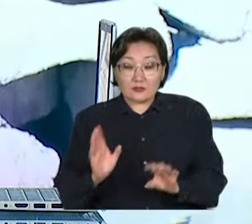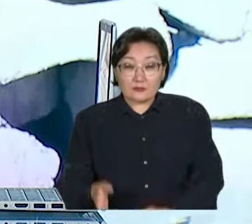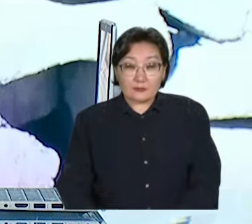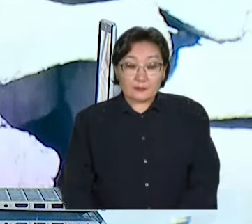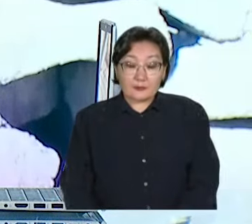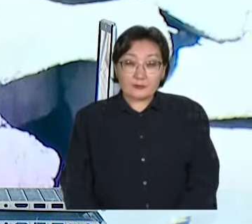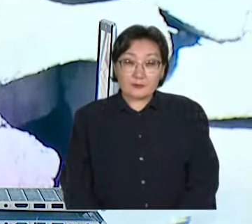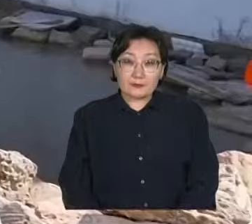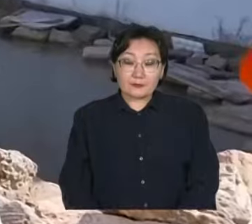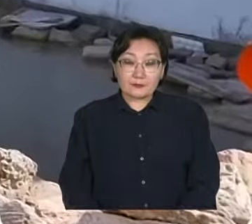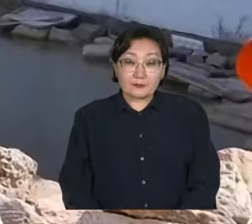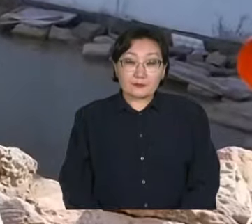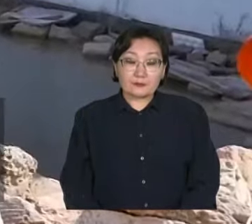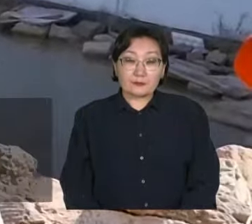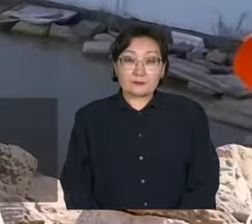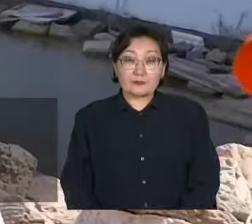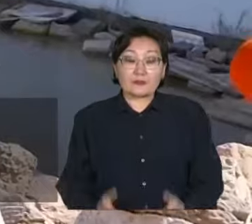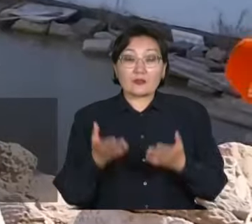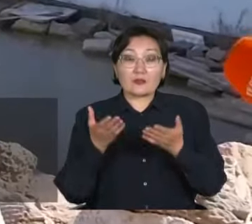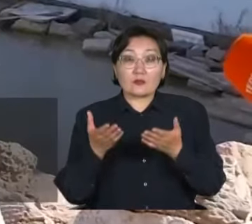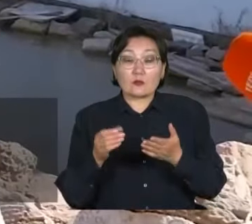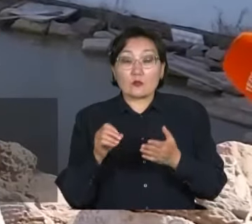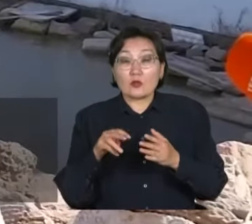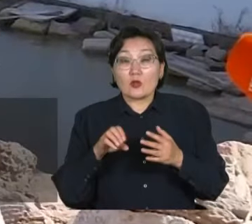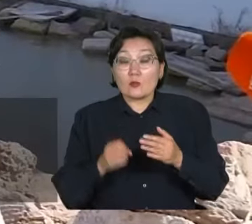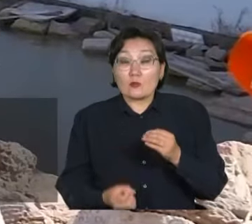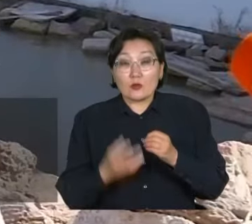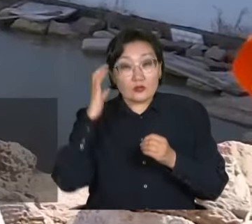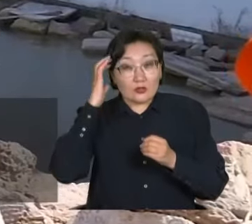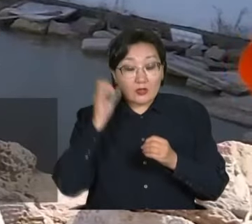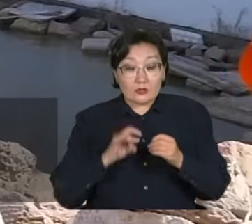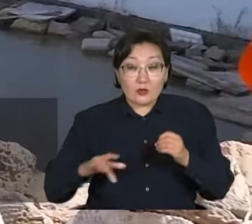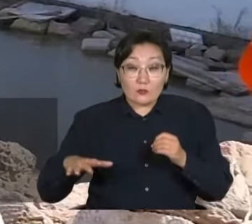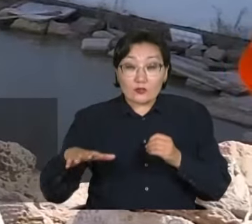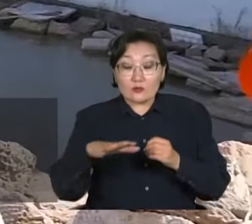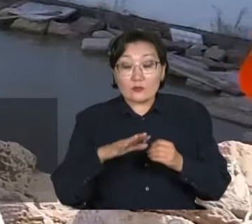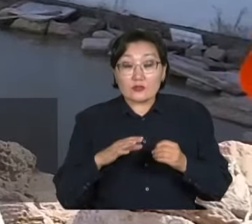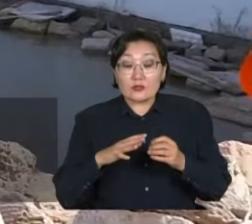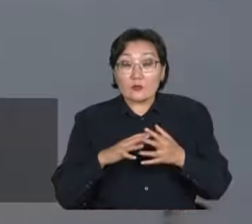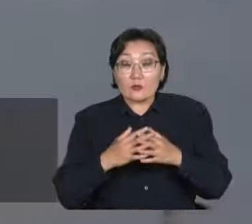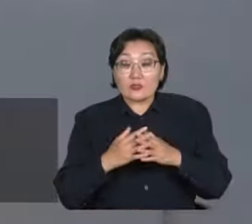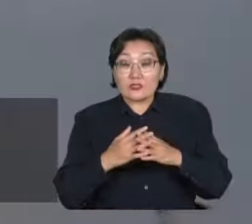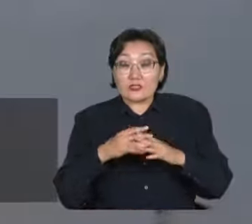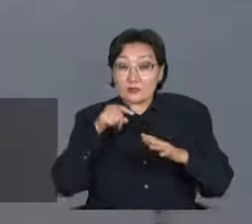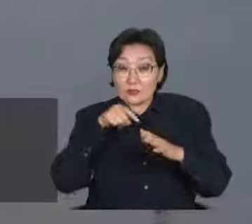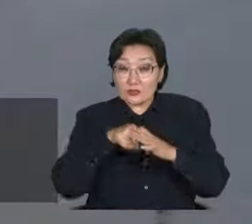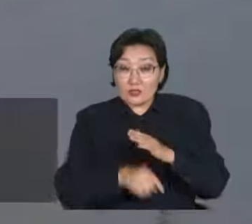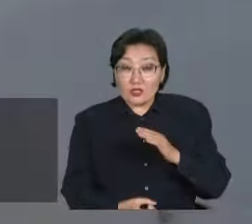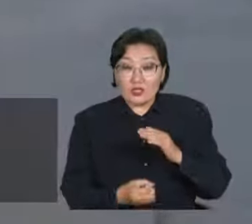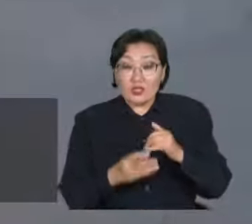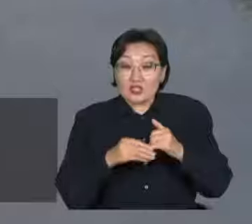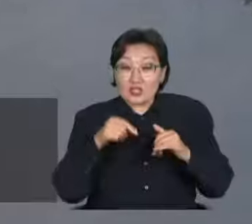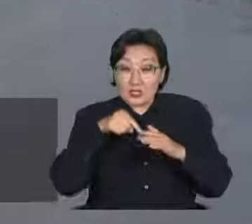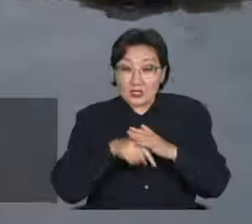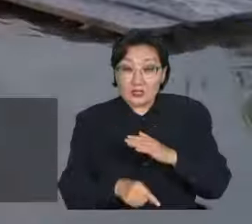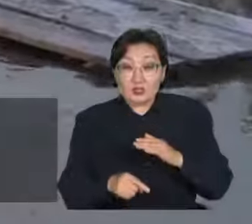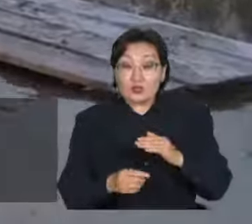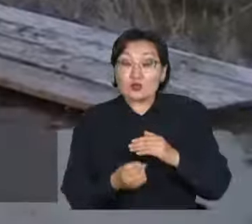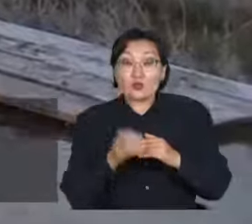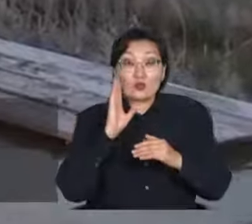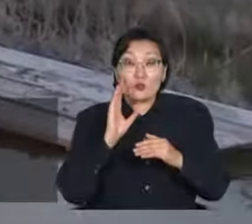етсін. Мұнайлы ауданы Атамекен ауылындағы Көктем шағын ауданында жерасты суы мәселесі басталғанына 9 жыл. Содан